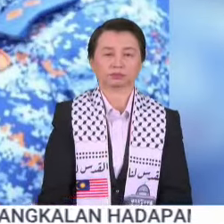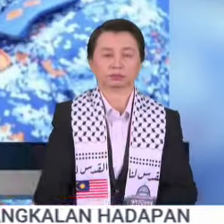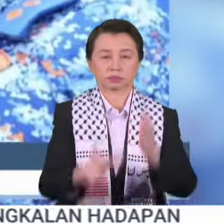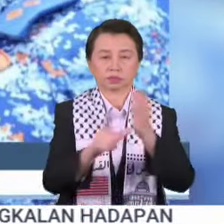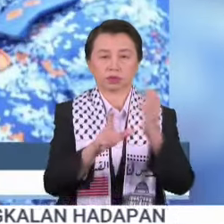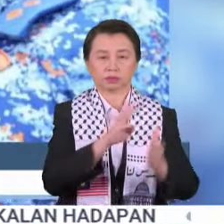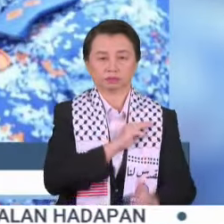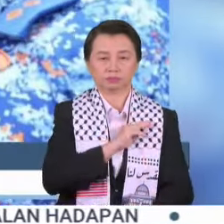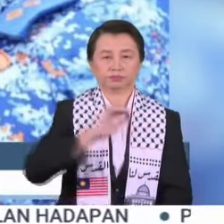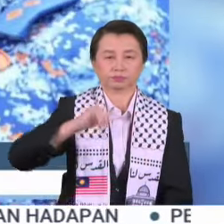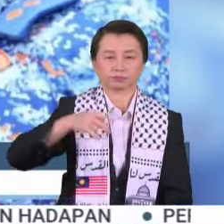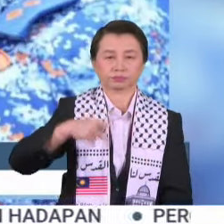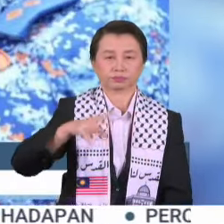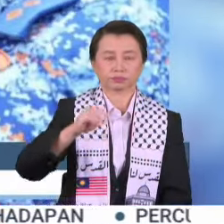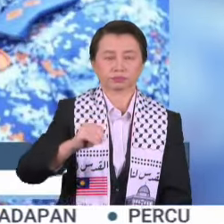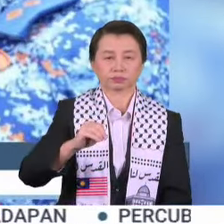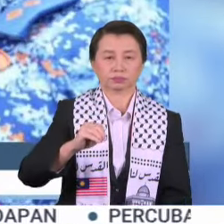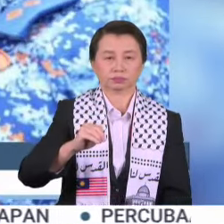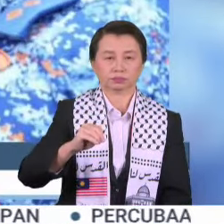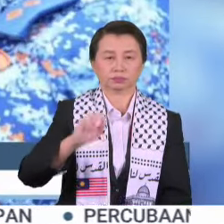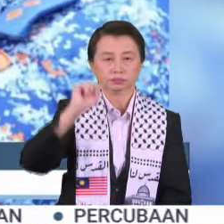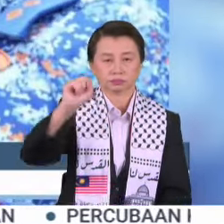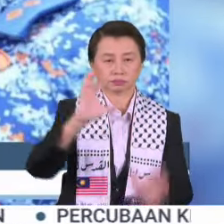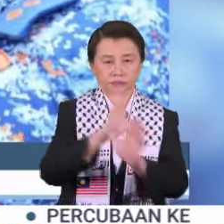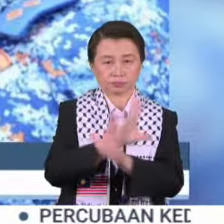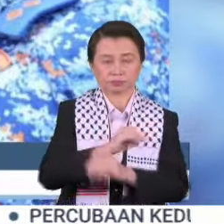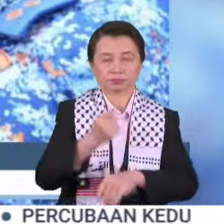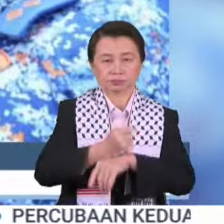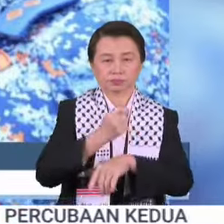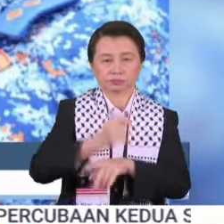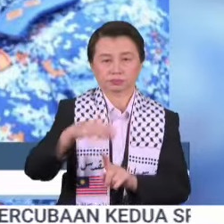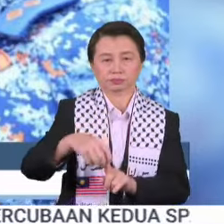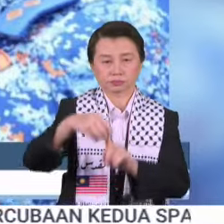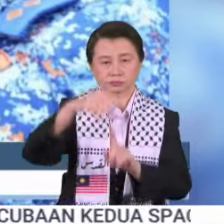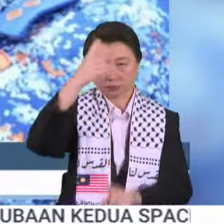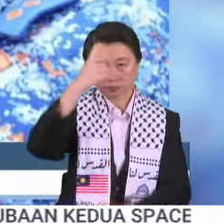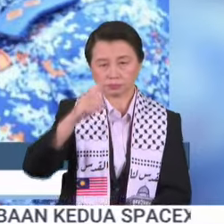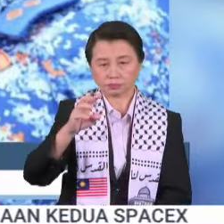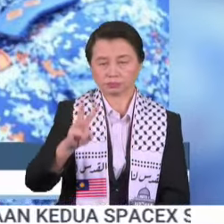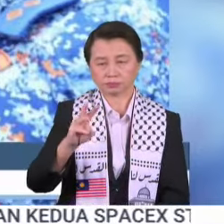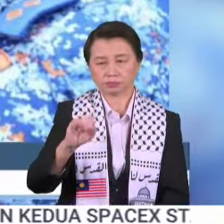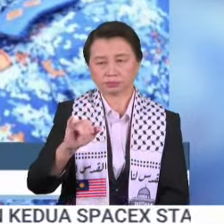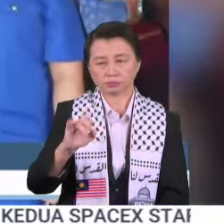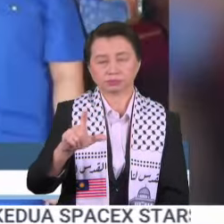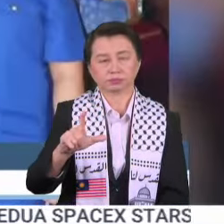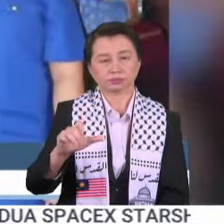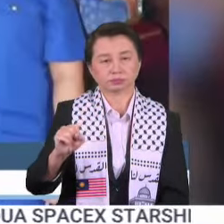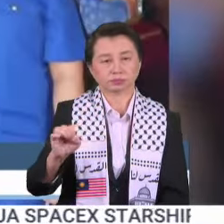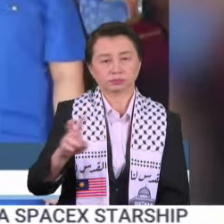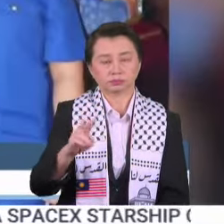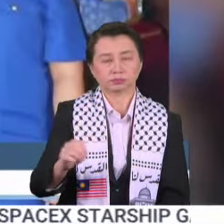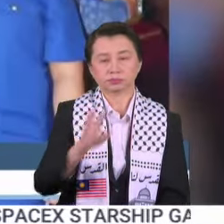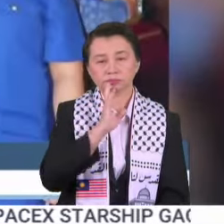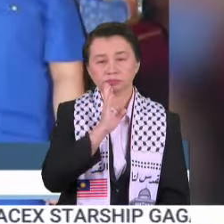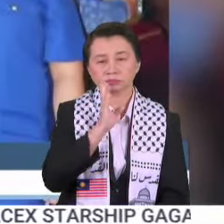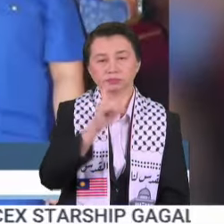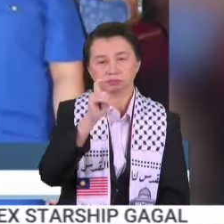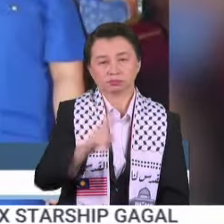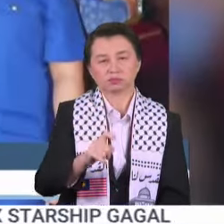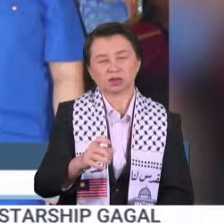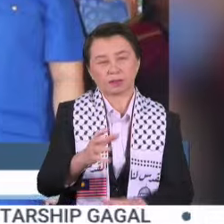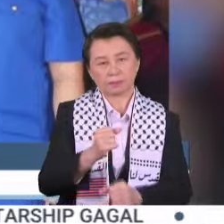Timbalan Menteri di Jawatan Perdana Menteri Hal Ehwal Sabah Sarawak dan tugas-tugas khas Dato' Wilson Ugak Kumbong berkata antara yang